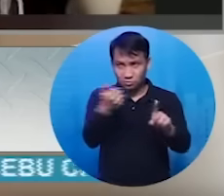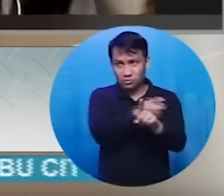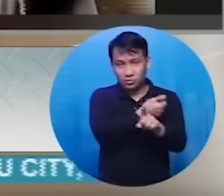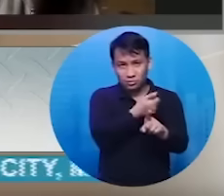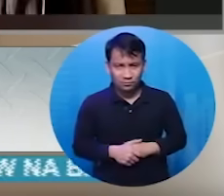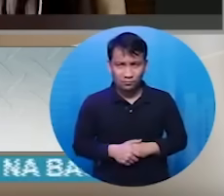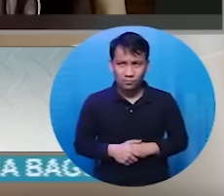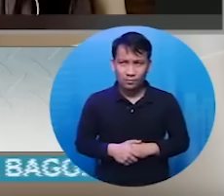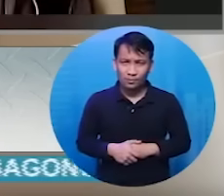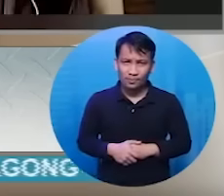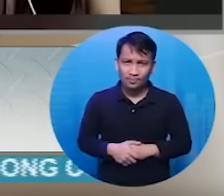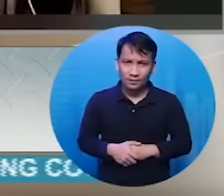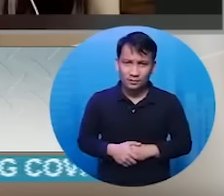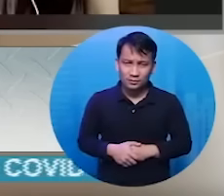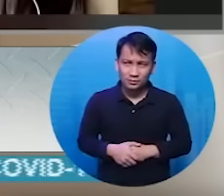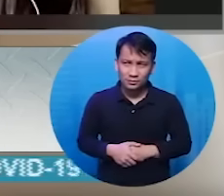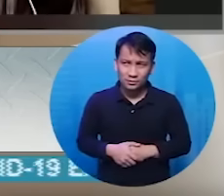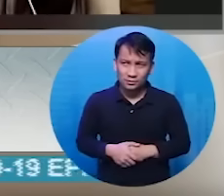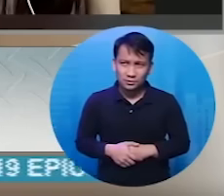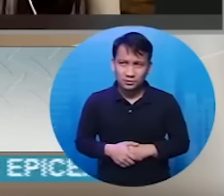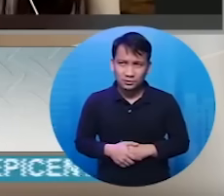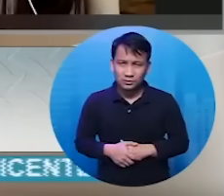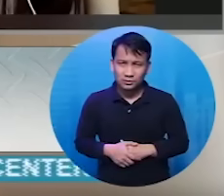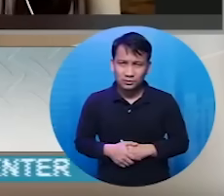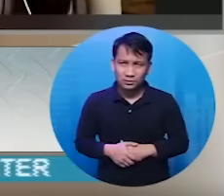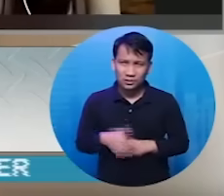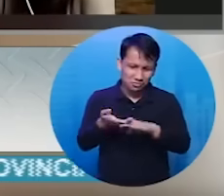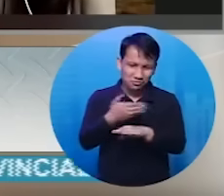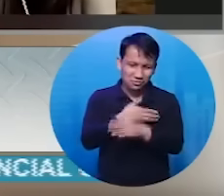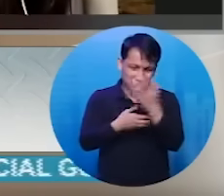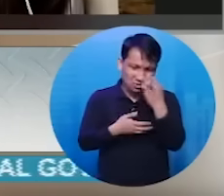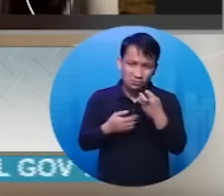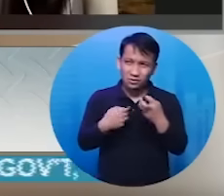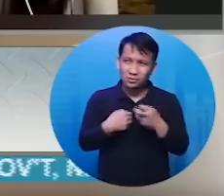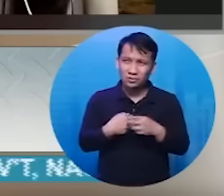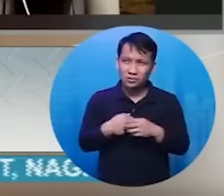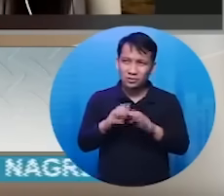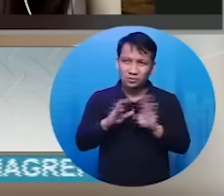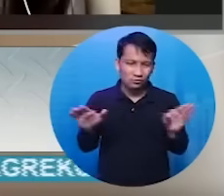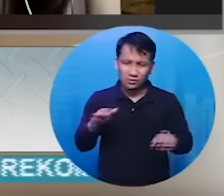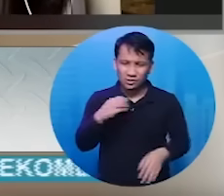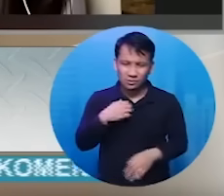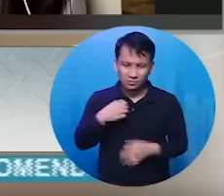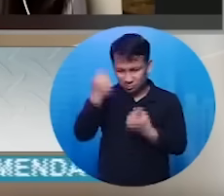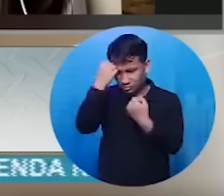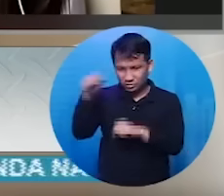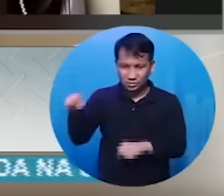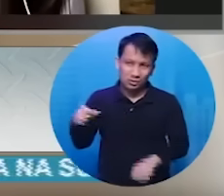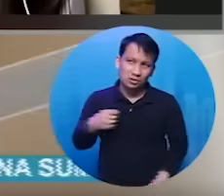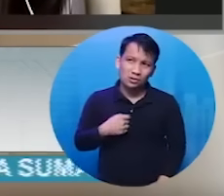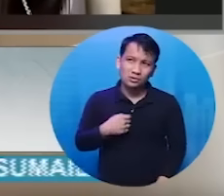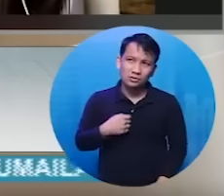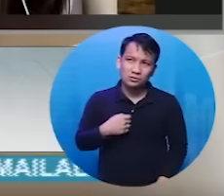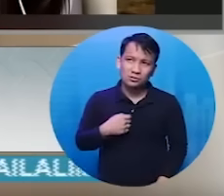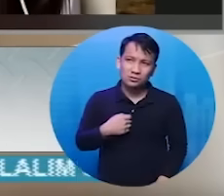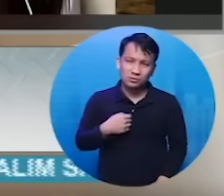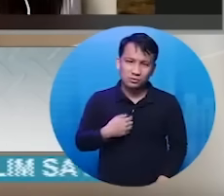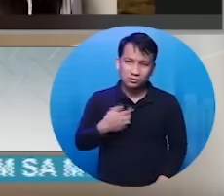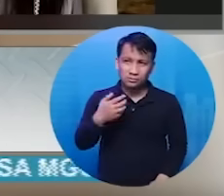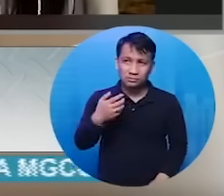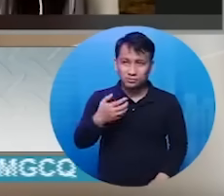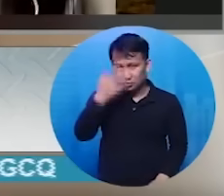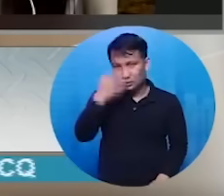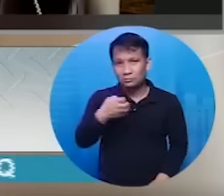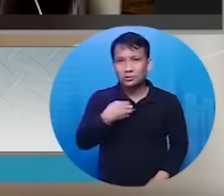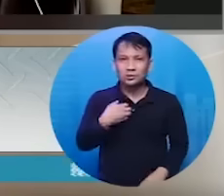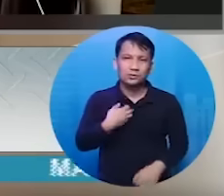Gato siya, sir. Sabi ko sa kapatid ko, iba ang magalit, kaya sabi ko, huwag niya sana ako suwayin. Kaya ayaw ko talaga na nagagalit ako dahil hindi ko